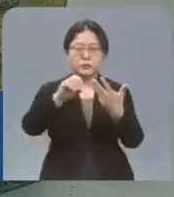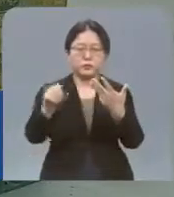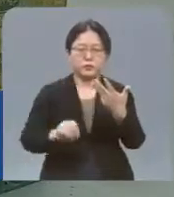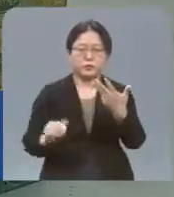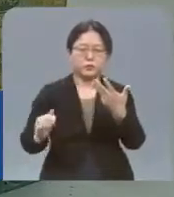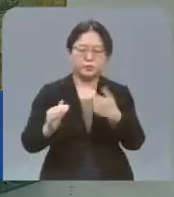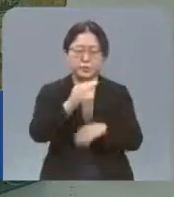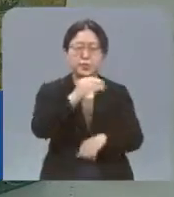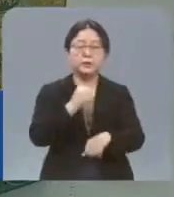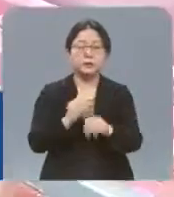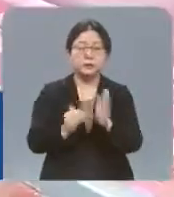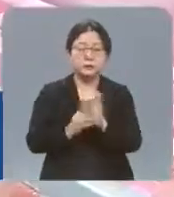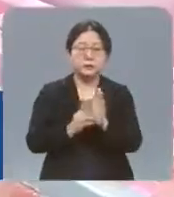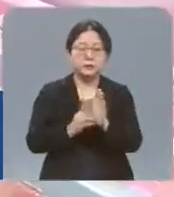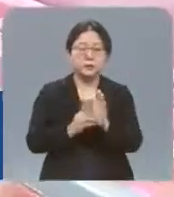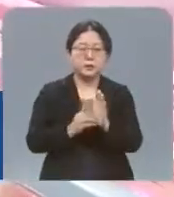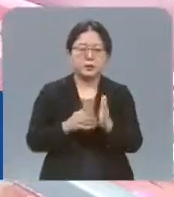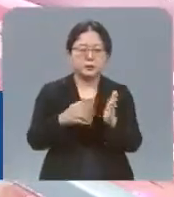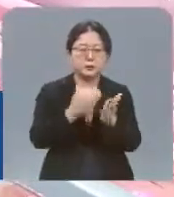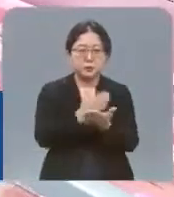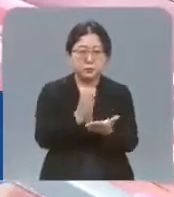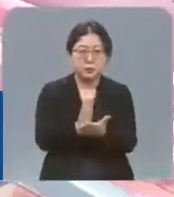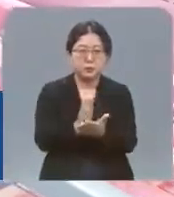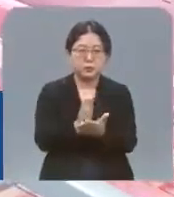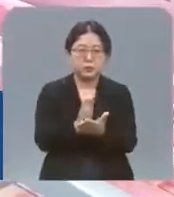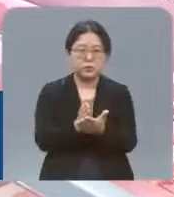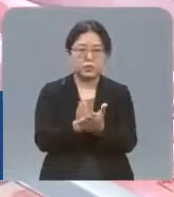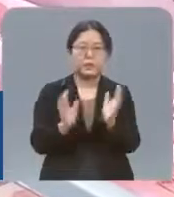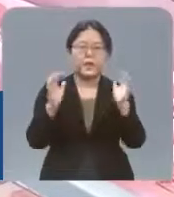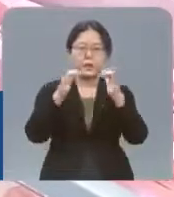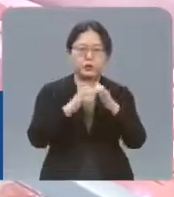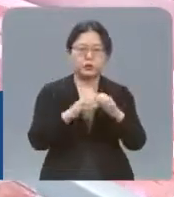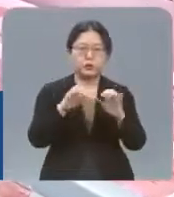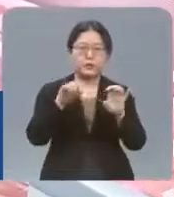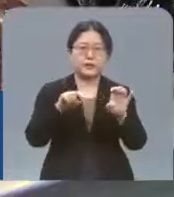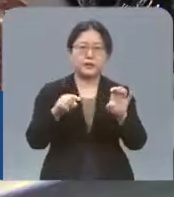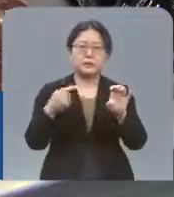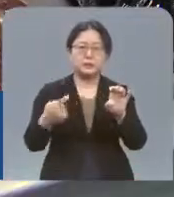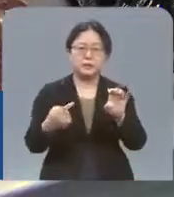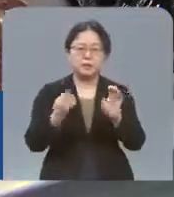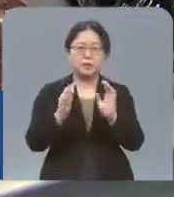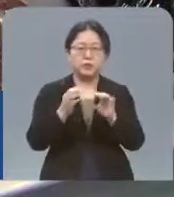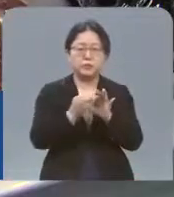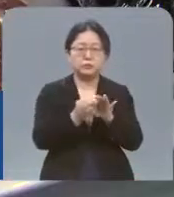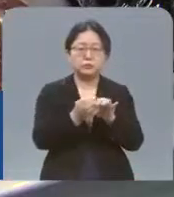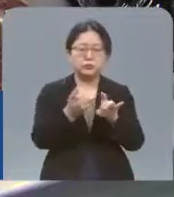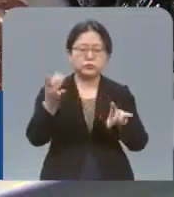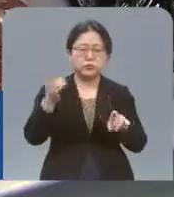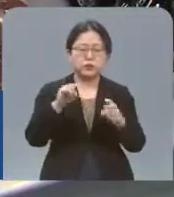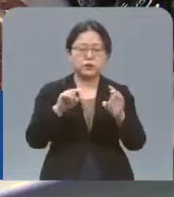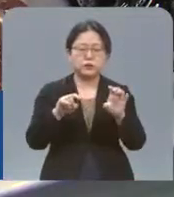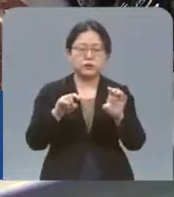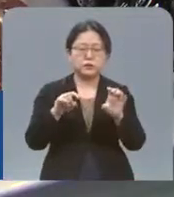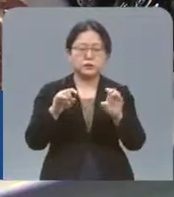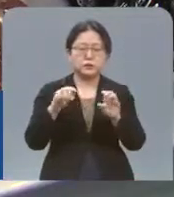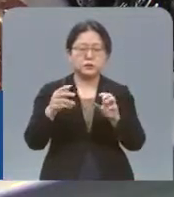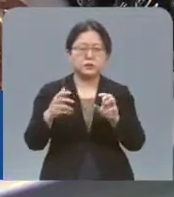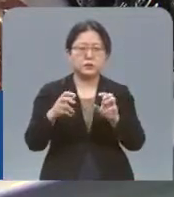8.6%가 상승했습니다. 품목별로 보면 배추가 40.1, 무가 37.5,